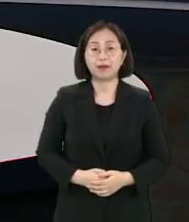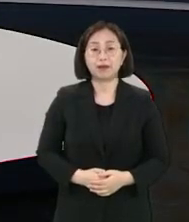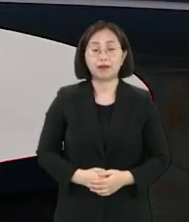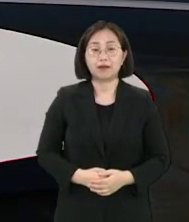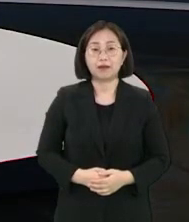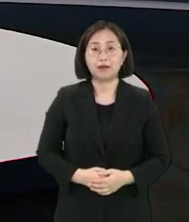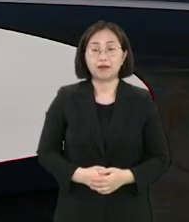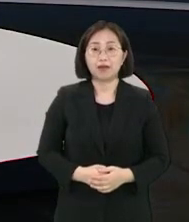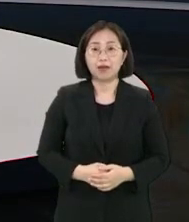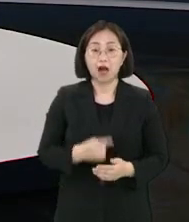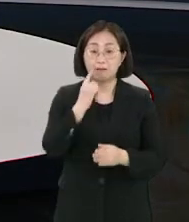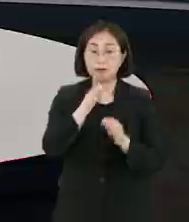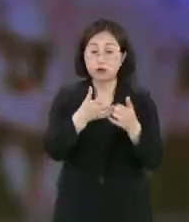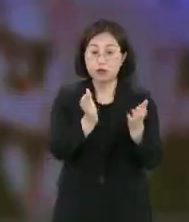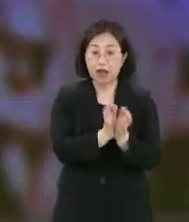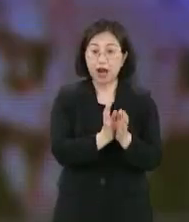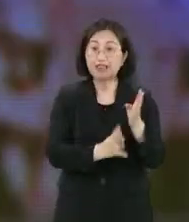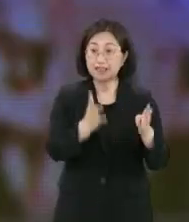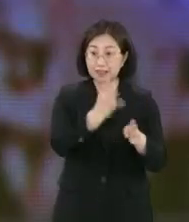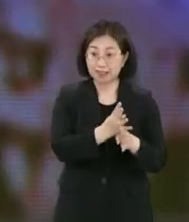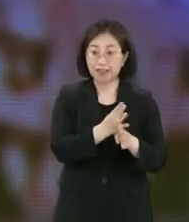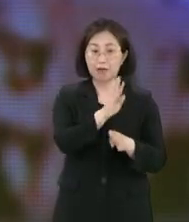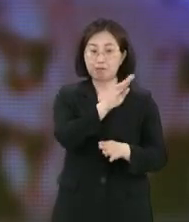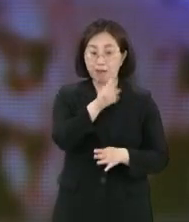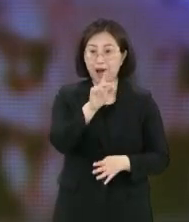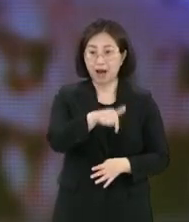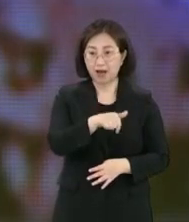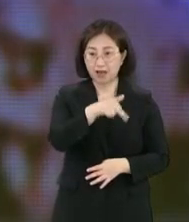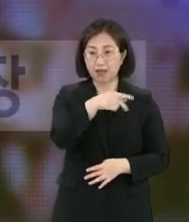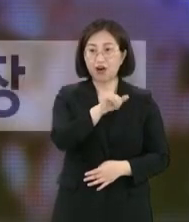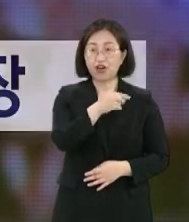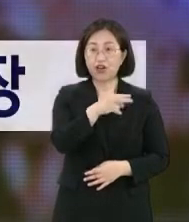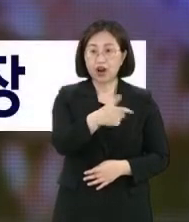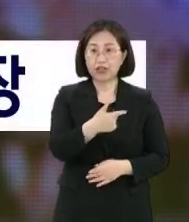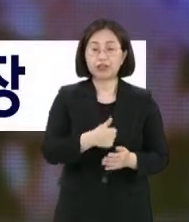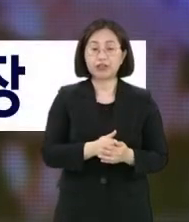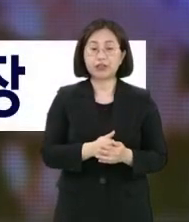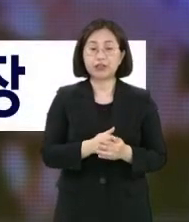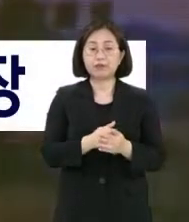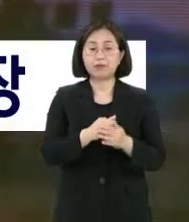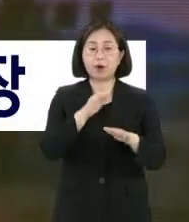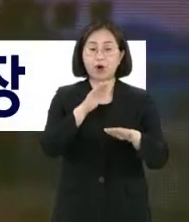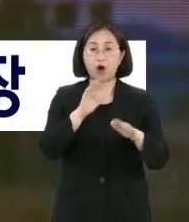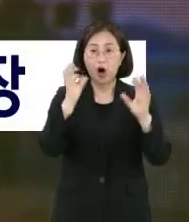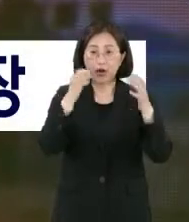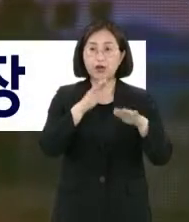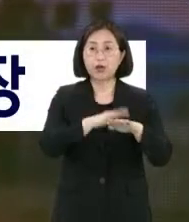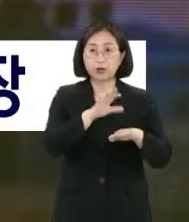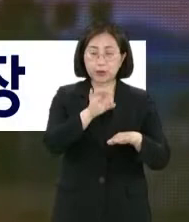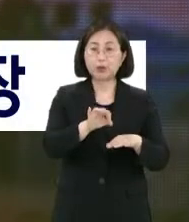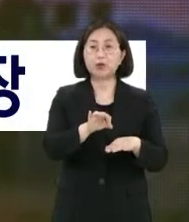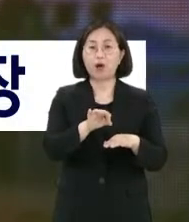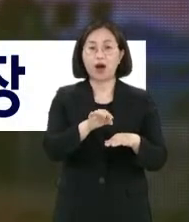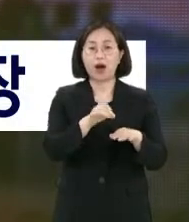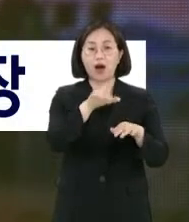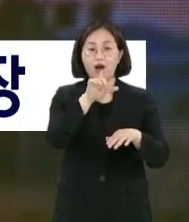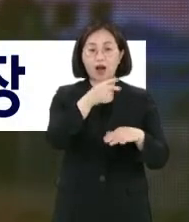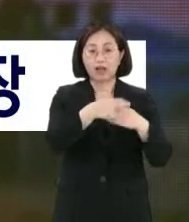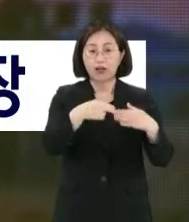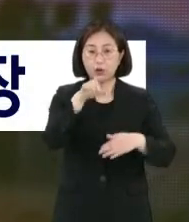재선에 도전하는 더불어민주당 박정현 후보는 대덕 1호음과 어린이 용돈수당 등 민선 7기 성과를